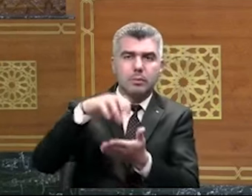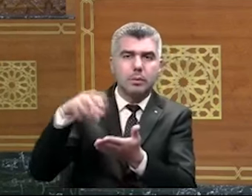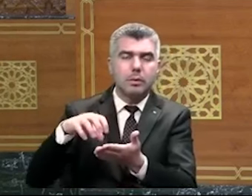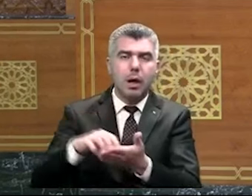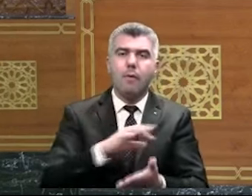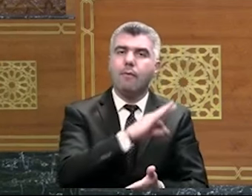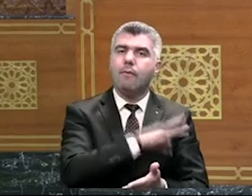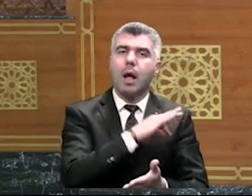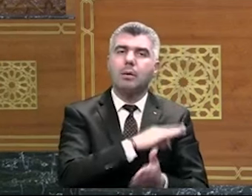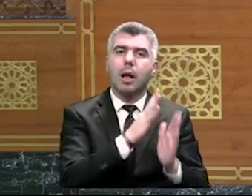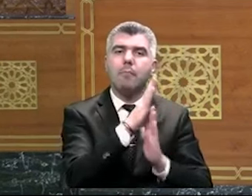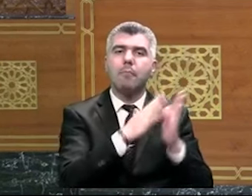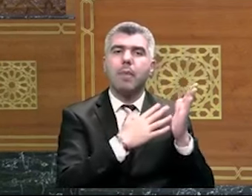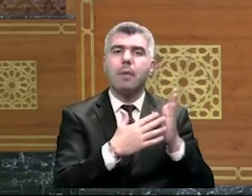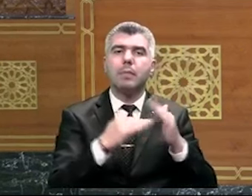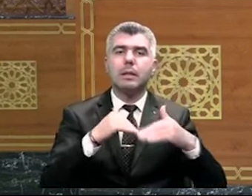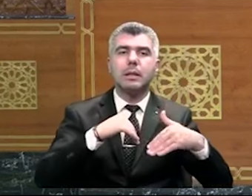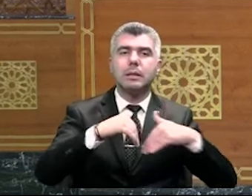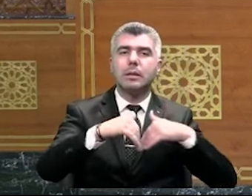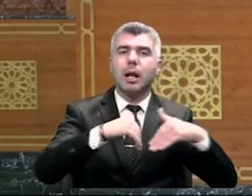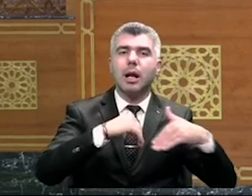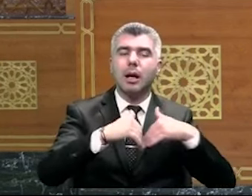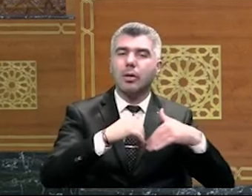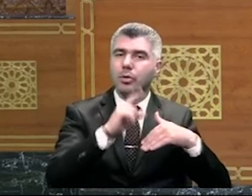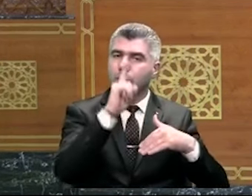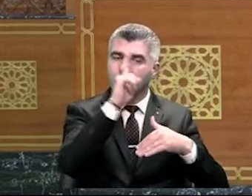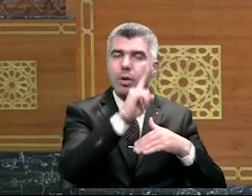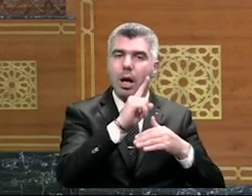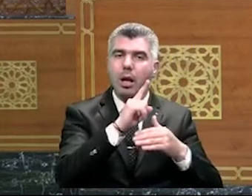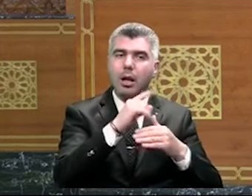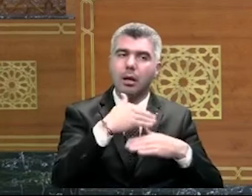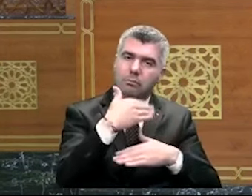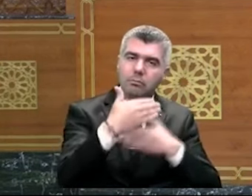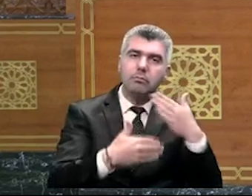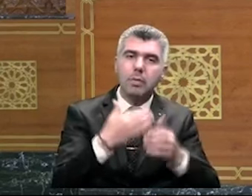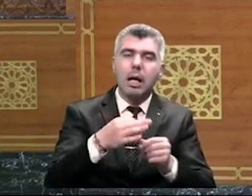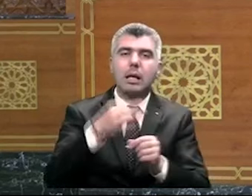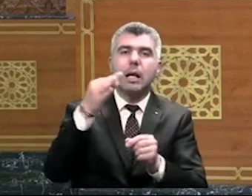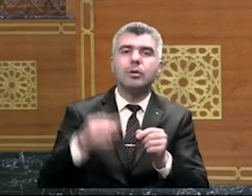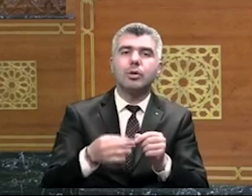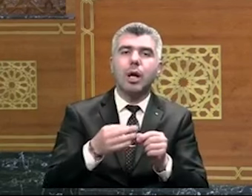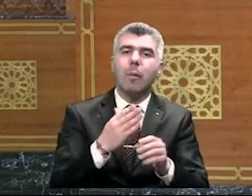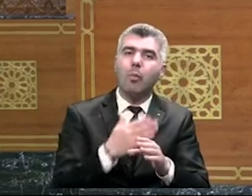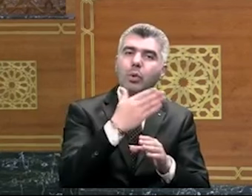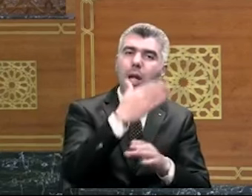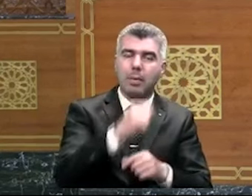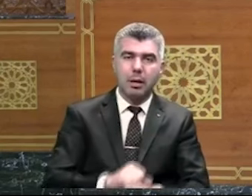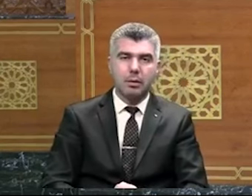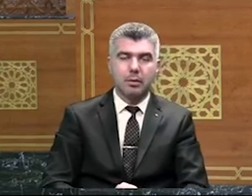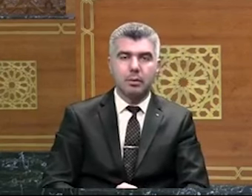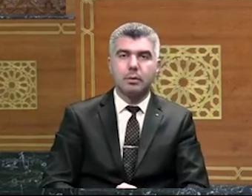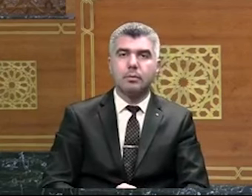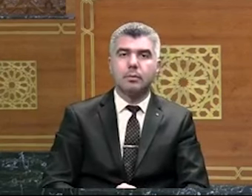هذه البرامج الطرقيه باش يمكننا ان شاء الله نوصلوا لنتيجه المنجوه بالنسبه